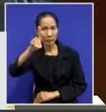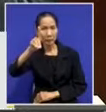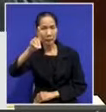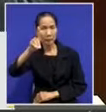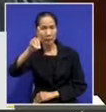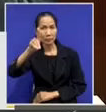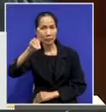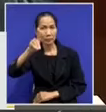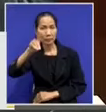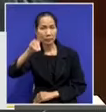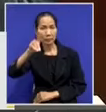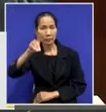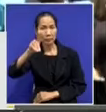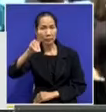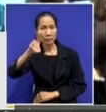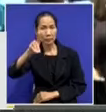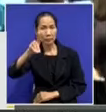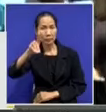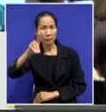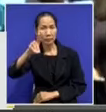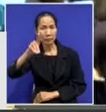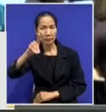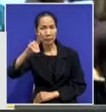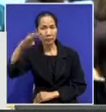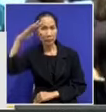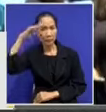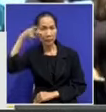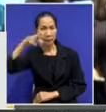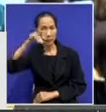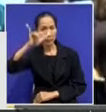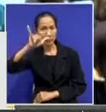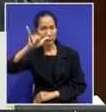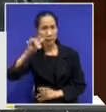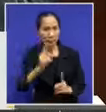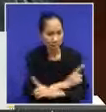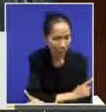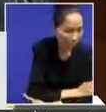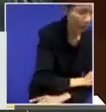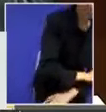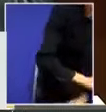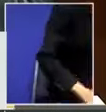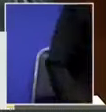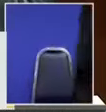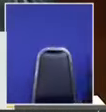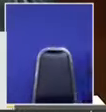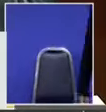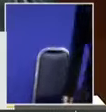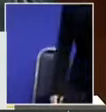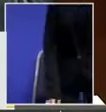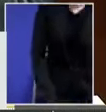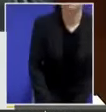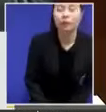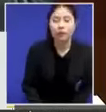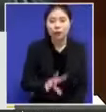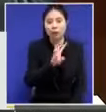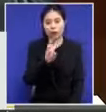สุริยะจึงรุ่งเรืองกิจ พลเอกประยุทธ์จันทร์โอชาครับ 672นาย